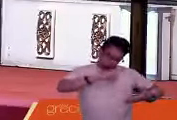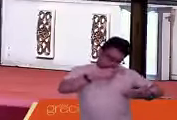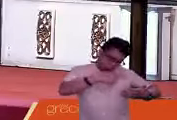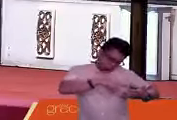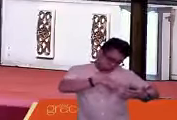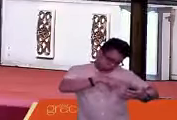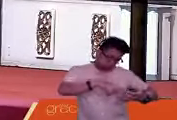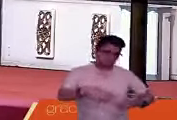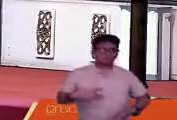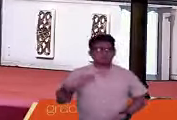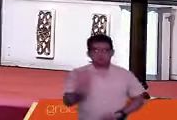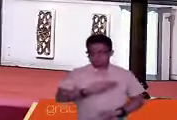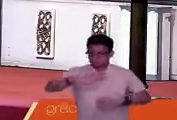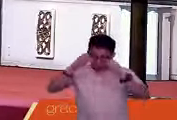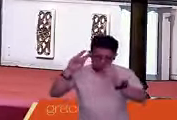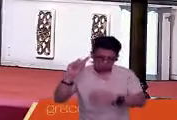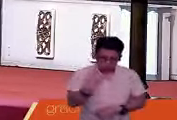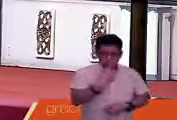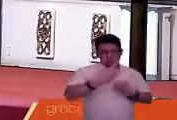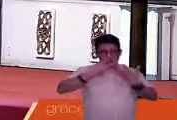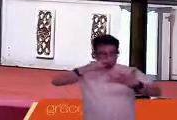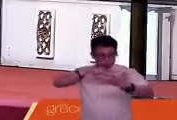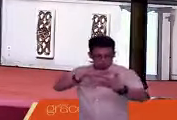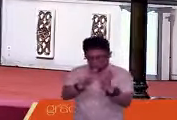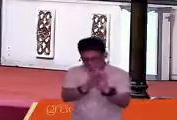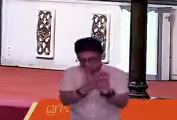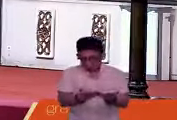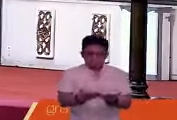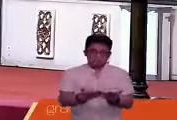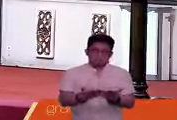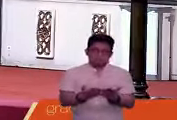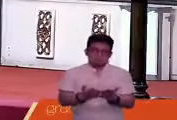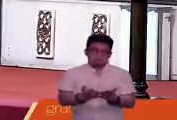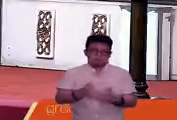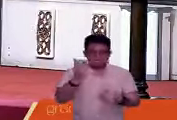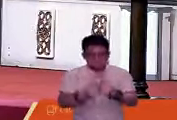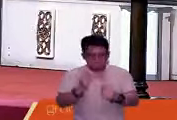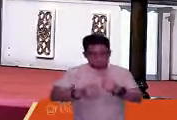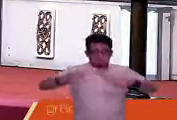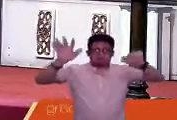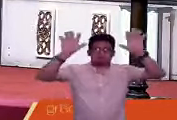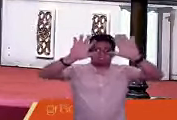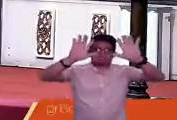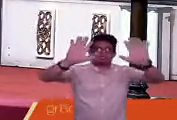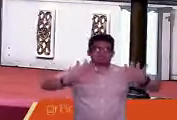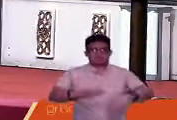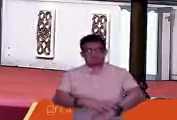Makabasa lang ta ning Bible during Sunday, kanang paablihan is pastor.